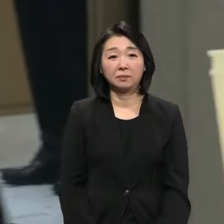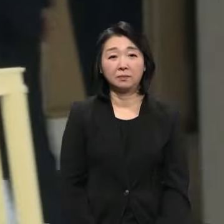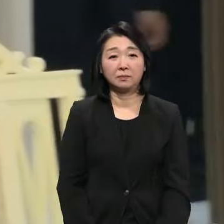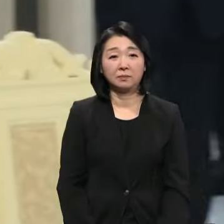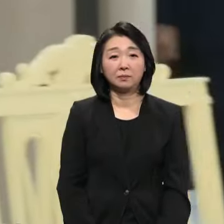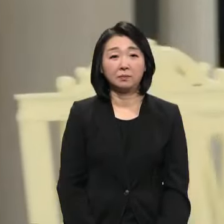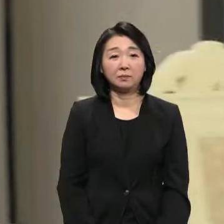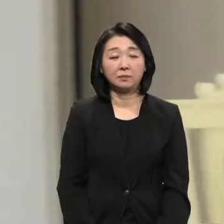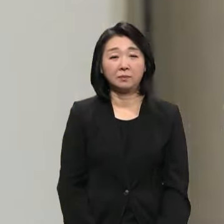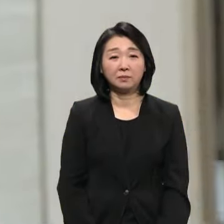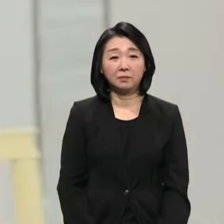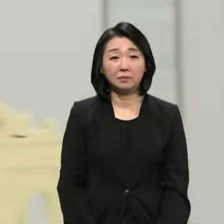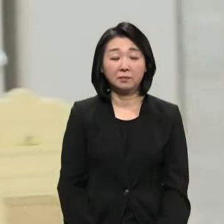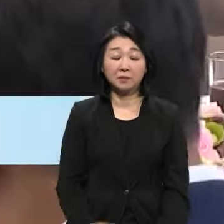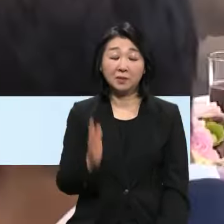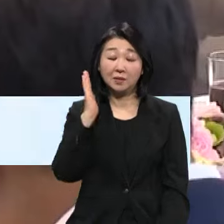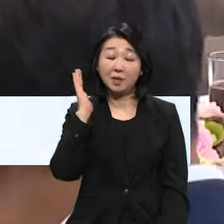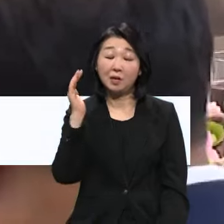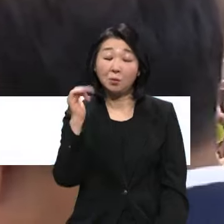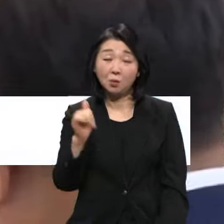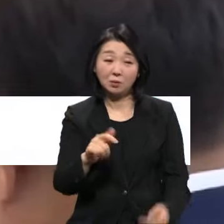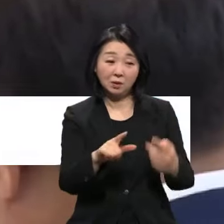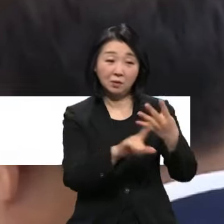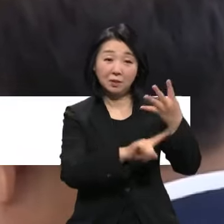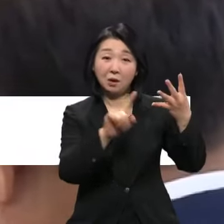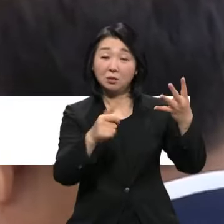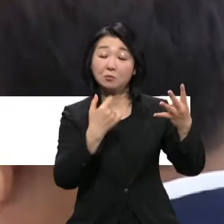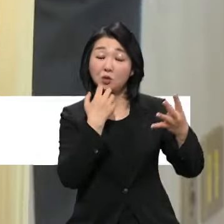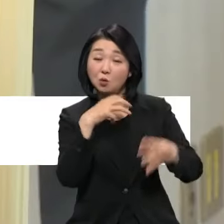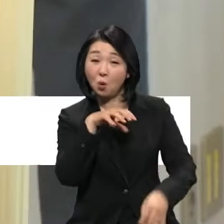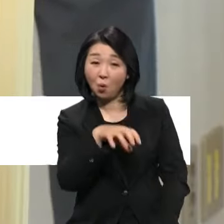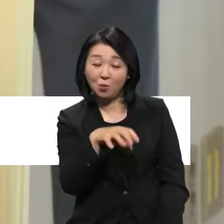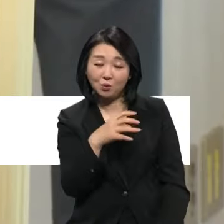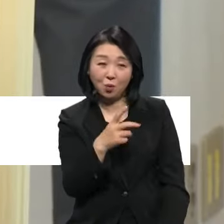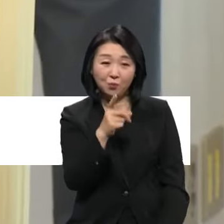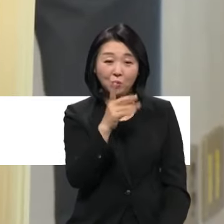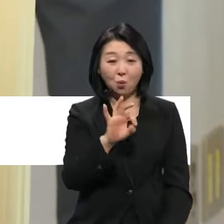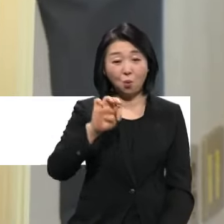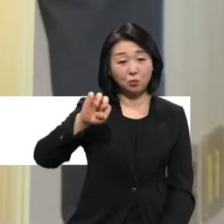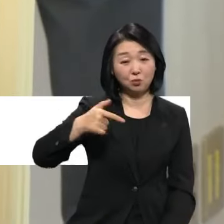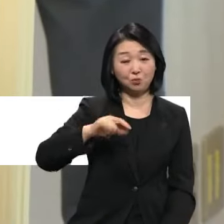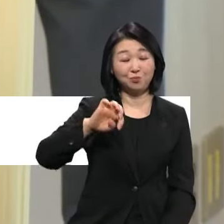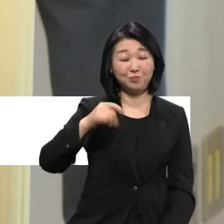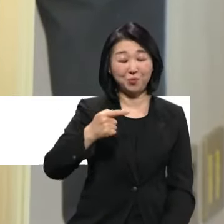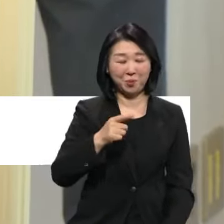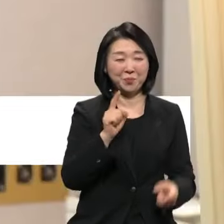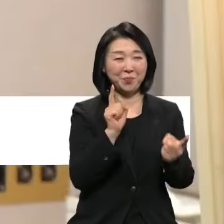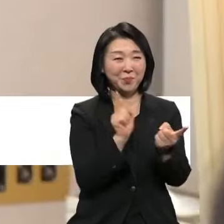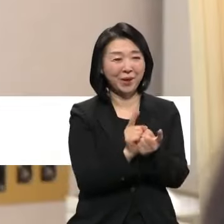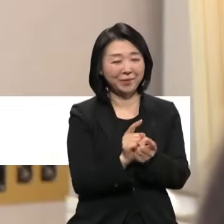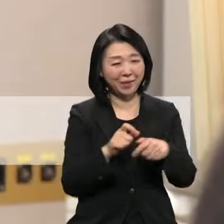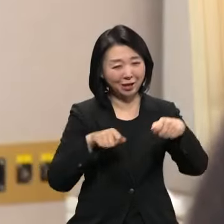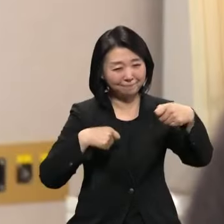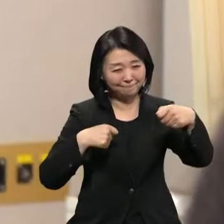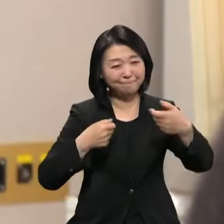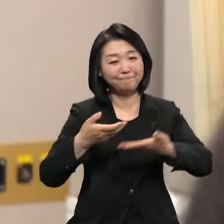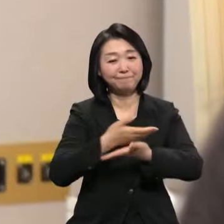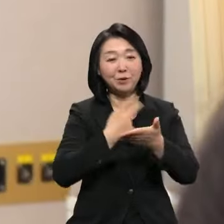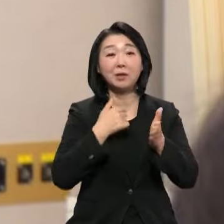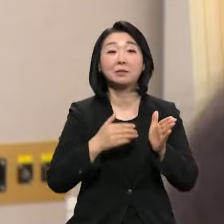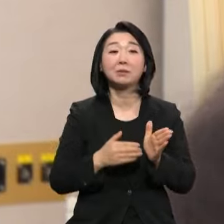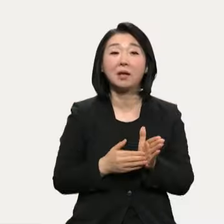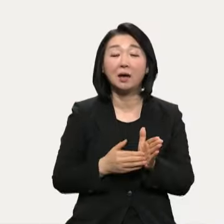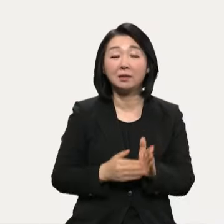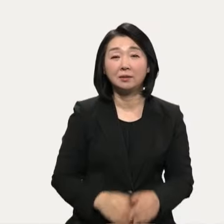기자입니다 윤 대통이 지난 16일 서울에서 홍준표 대시장 실 늦 알